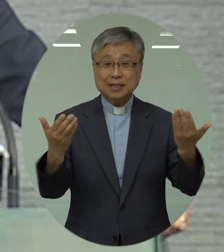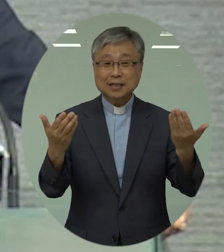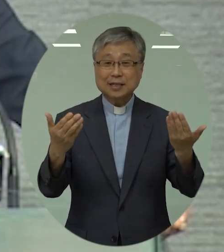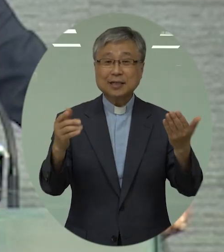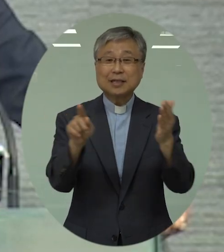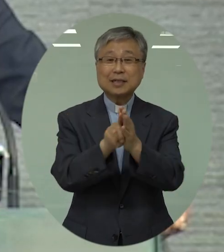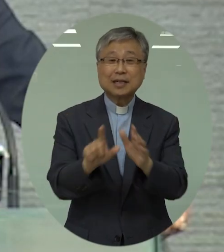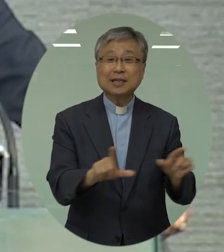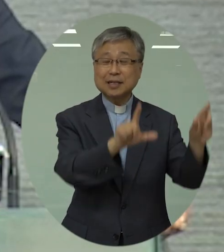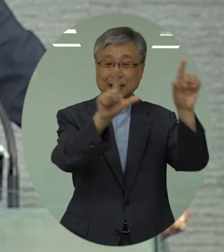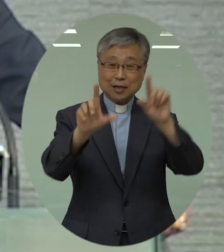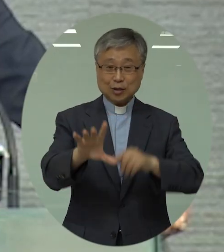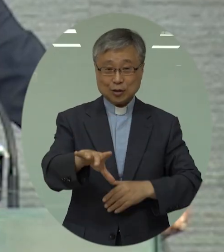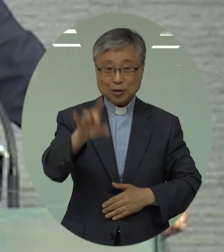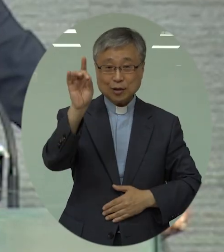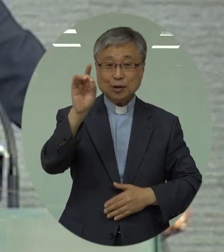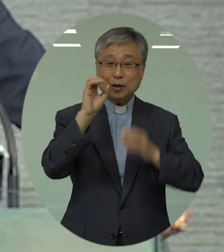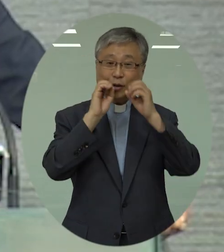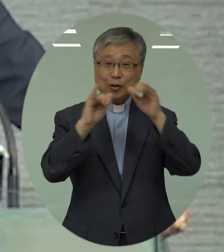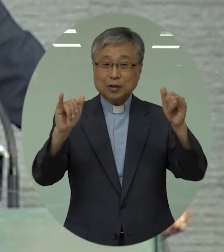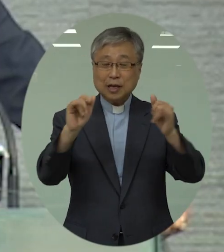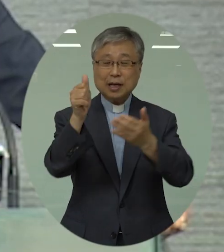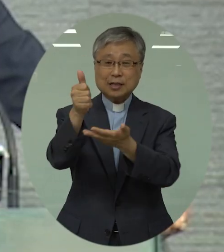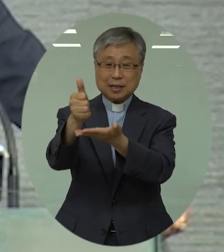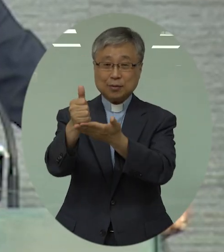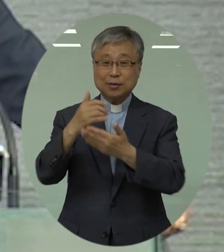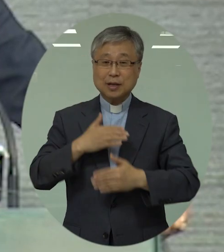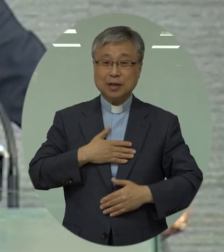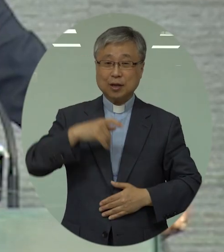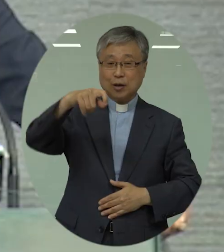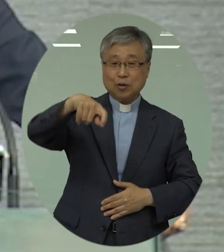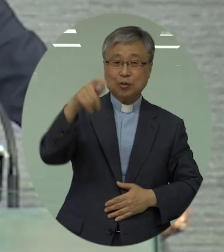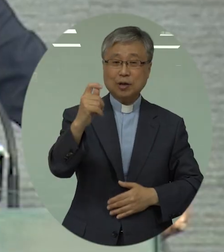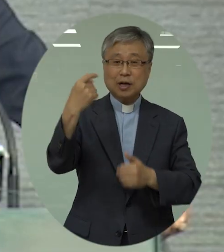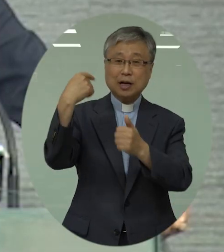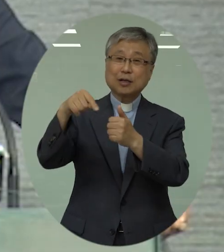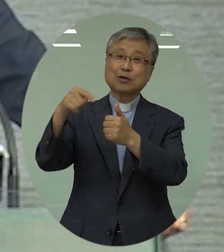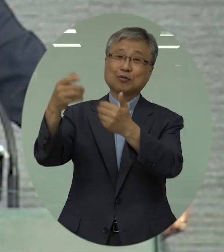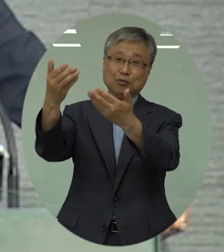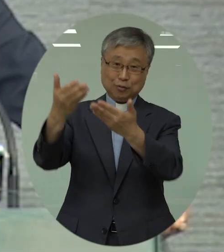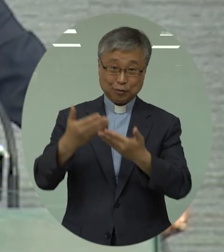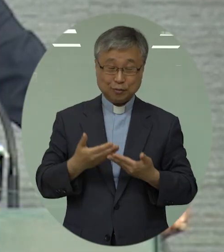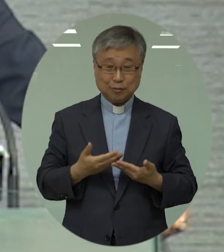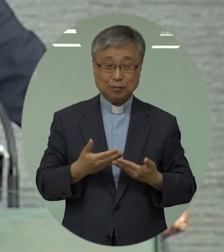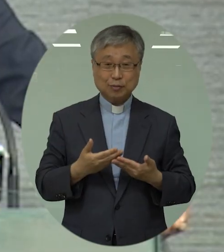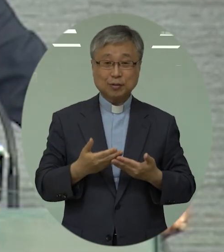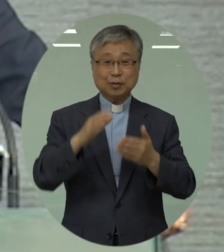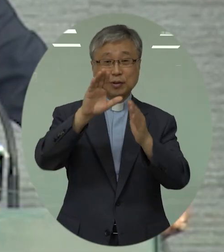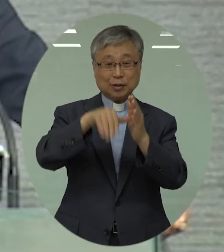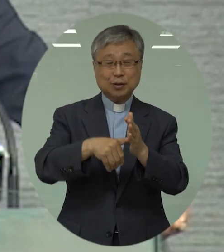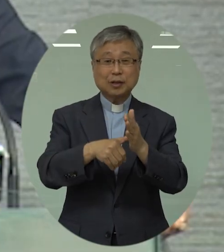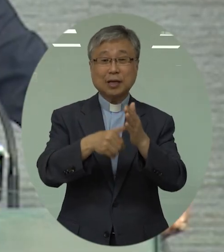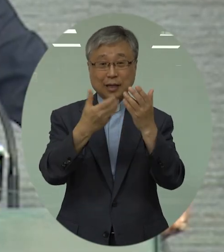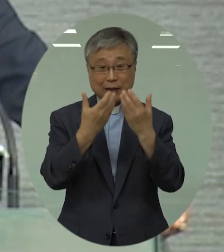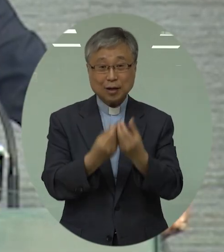신앙생활의 초창기에 선교사님 한 분이 나에게 큐티를 가르쳤는데, 그때